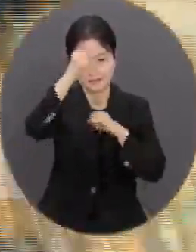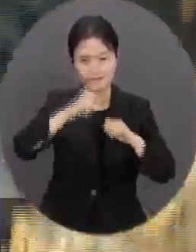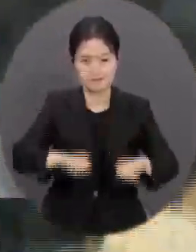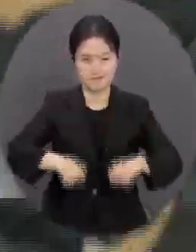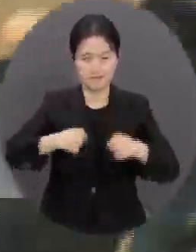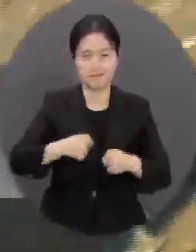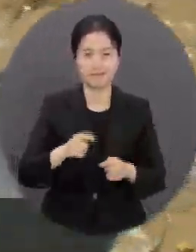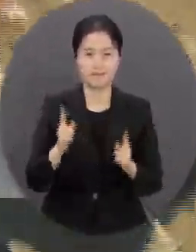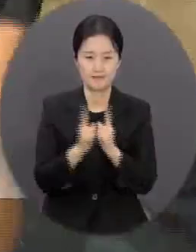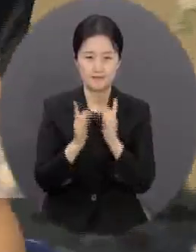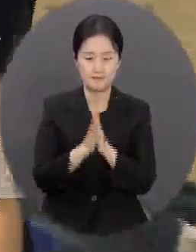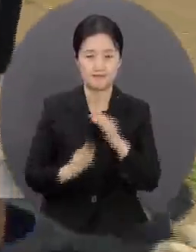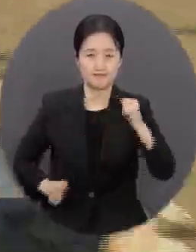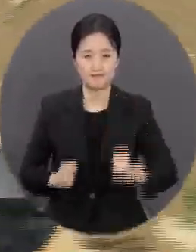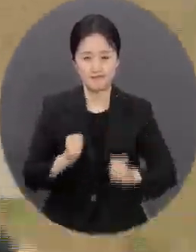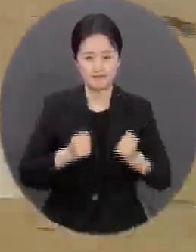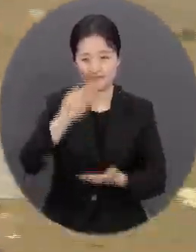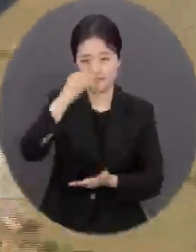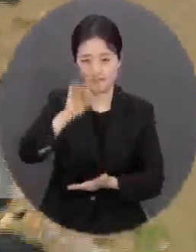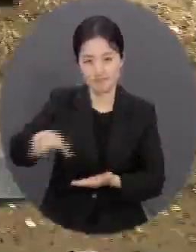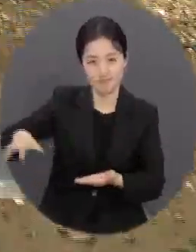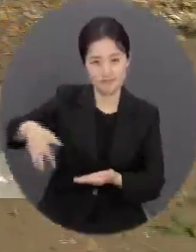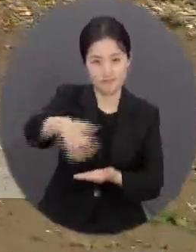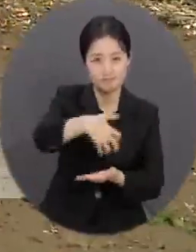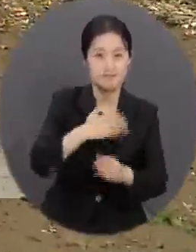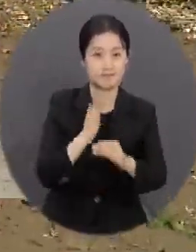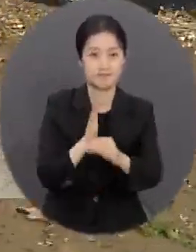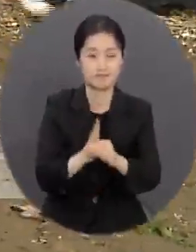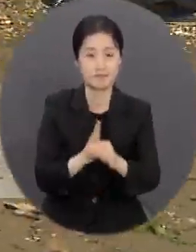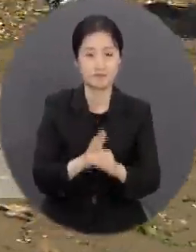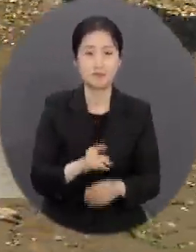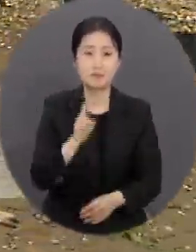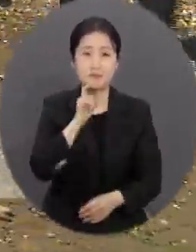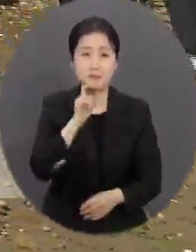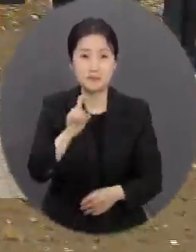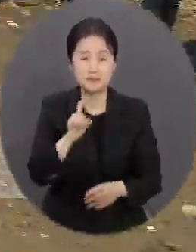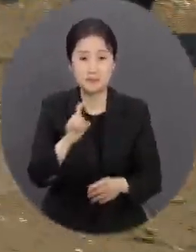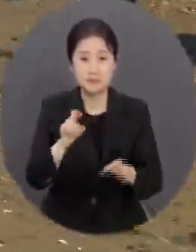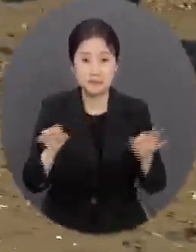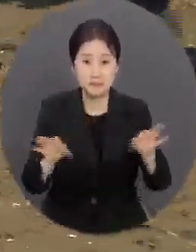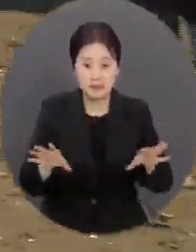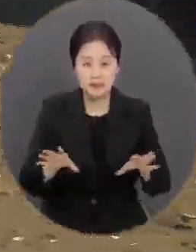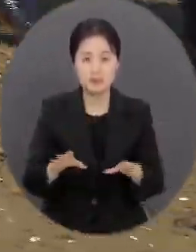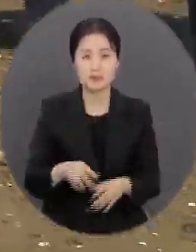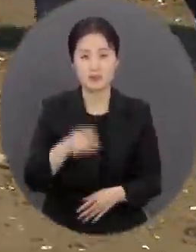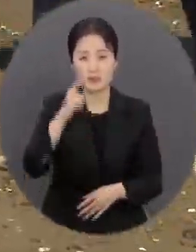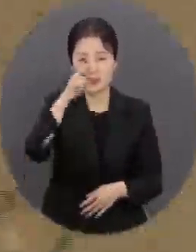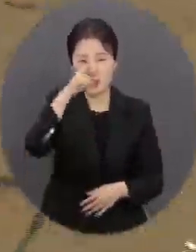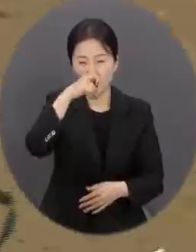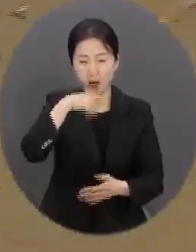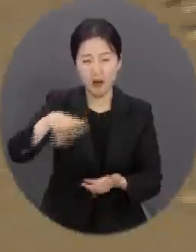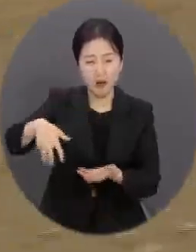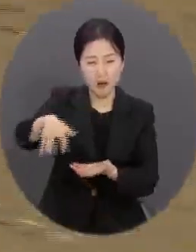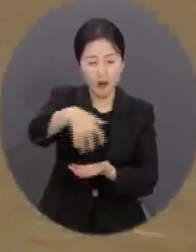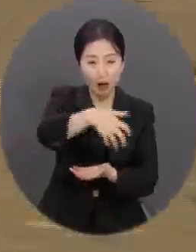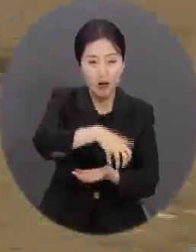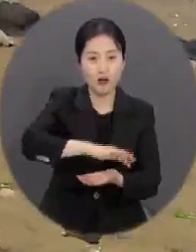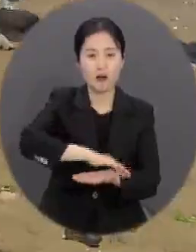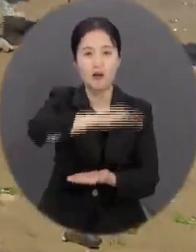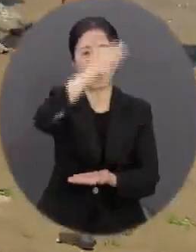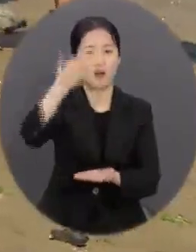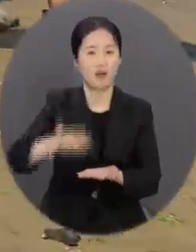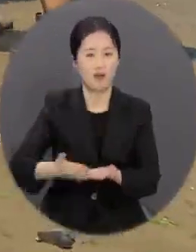쓰레기를 줍는 줍깅 행사를 시작합니다. 행사 시작 10분이 채 안 됐는데도 벌써 종량제 봉투에는 쓰레기로